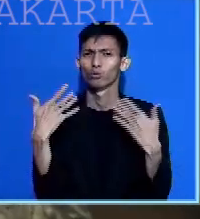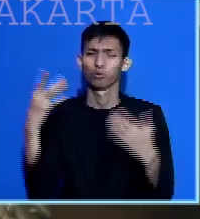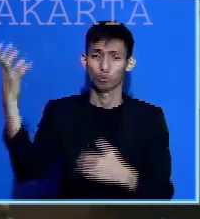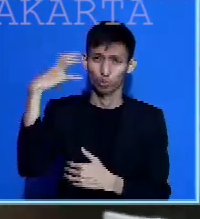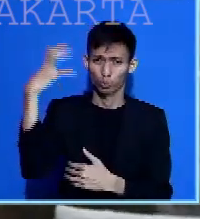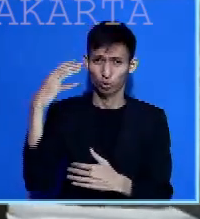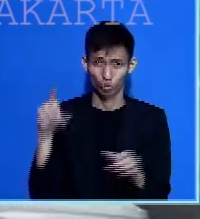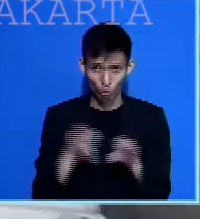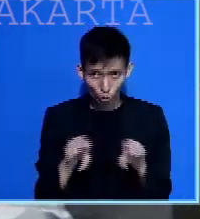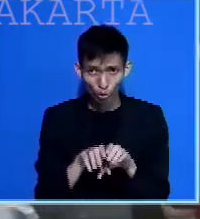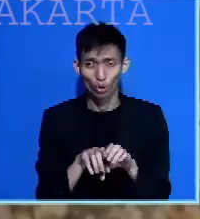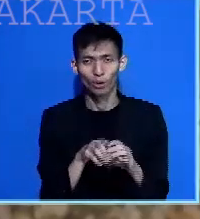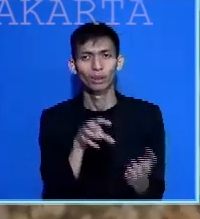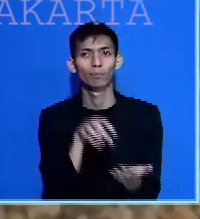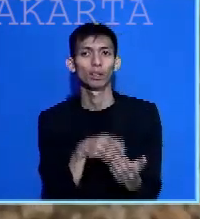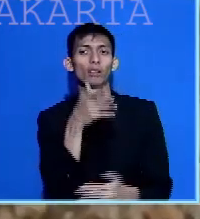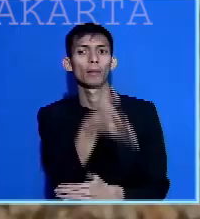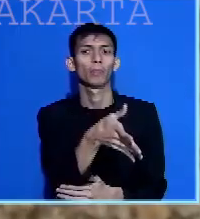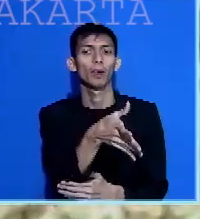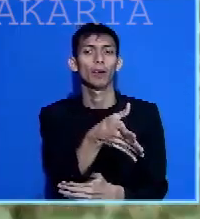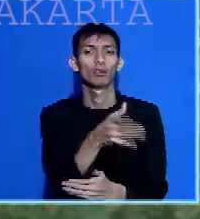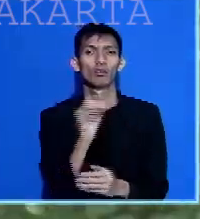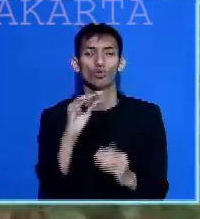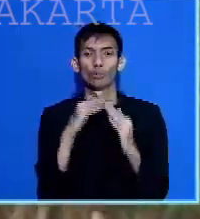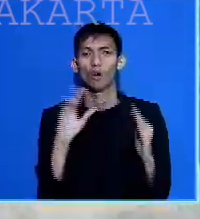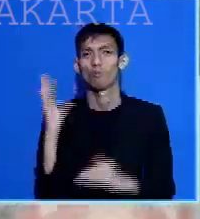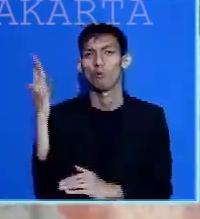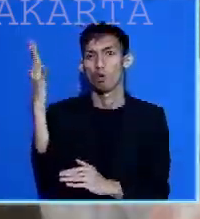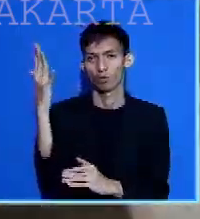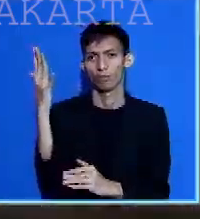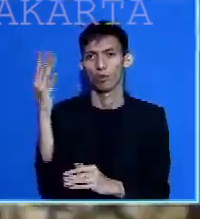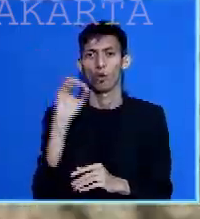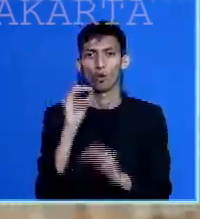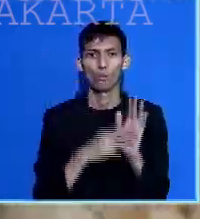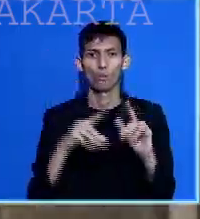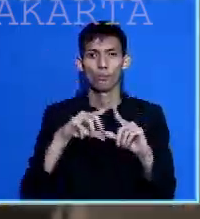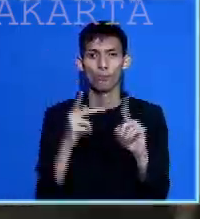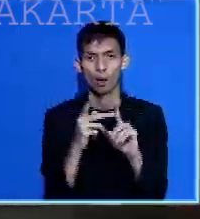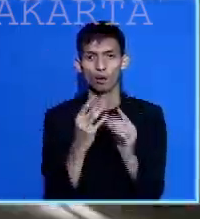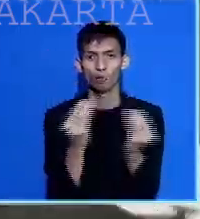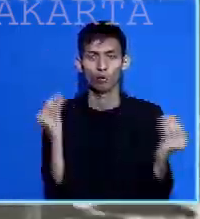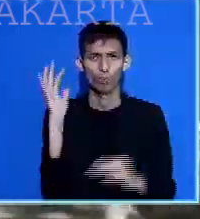selatan, mampir ke Warung Pohon Omah Sawah jadi pilihan tepat untuk berteduh di bawah pohon.